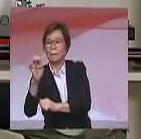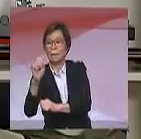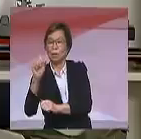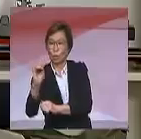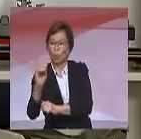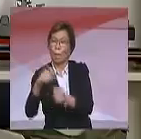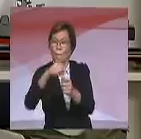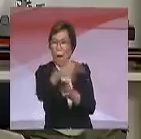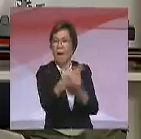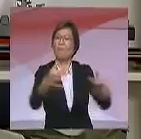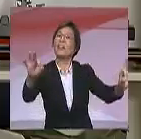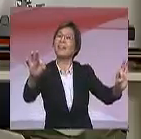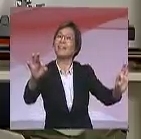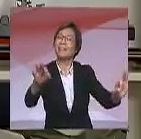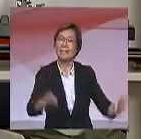oleh